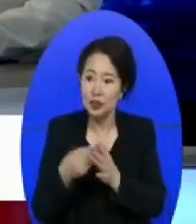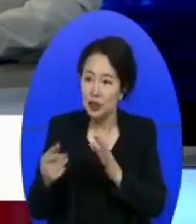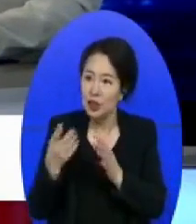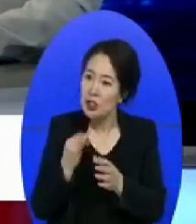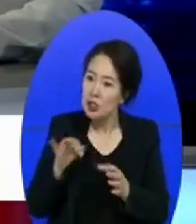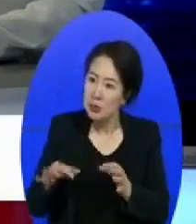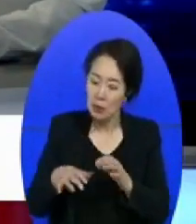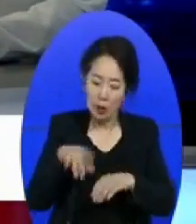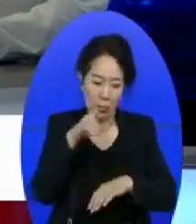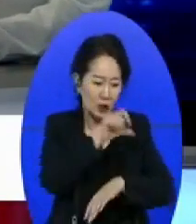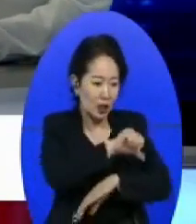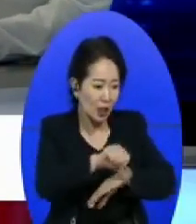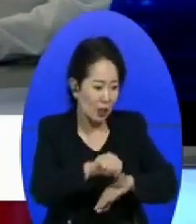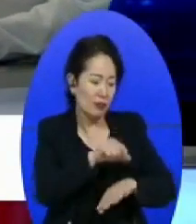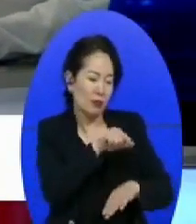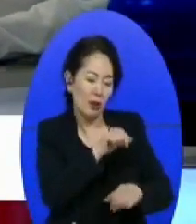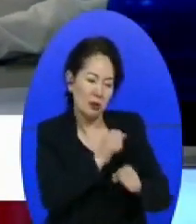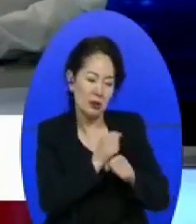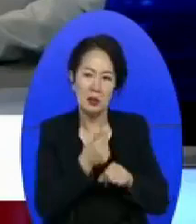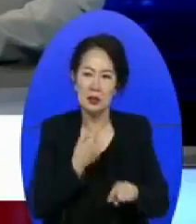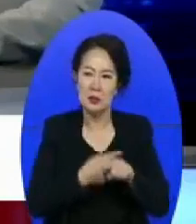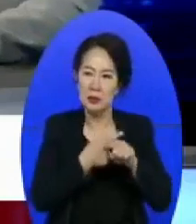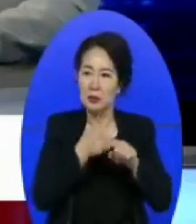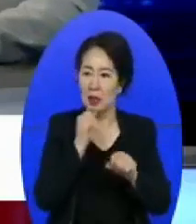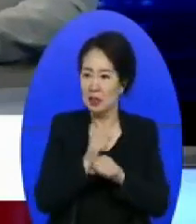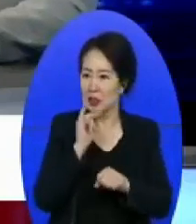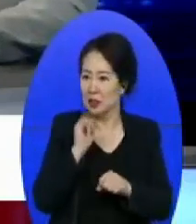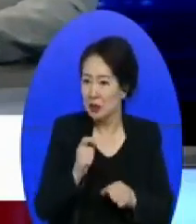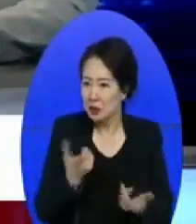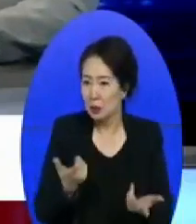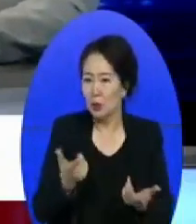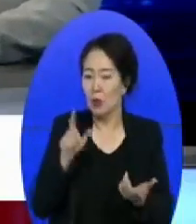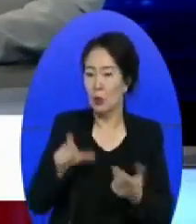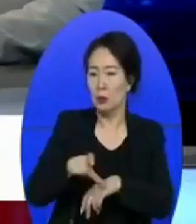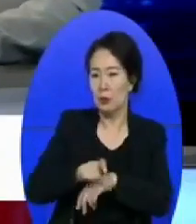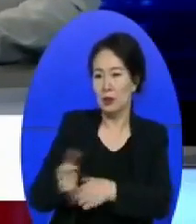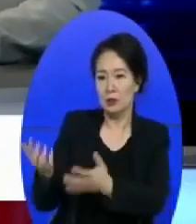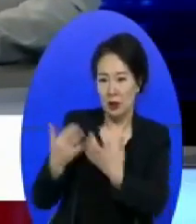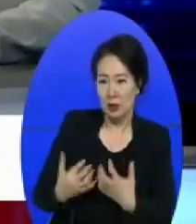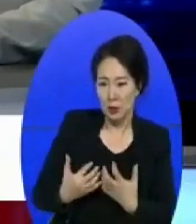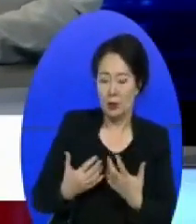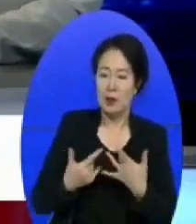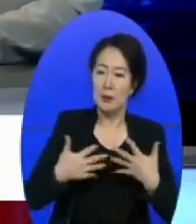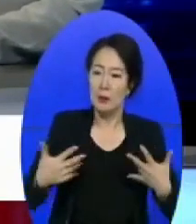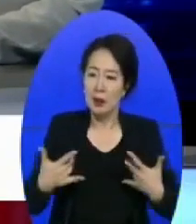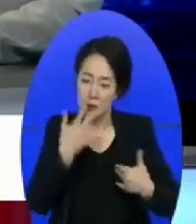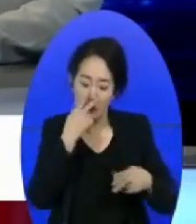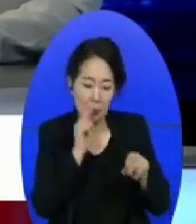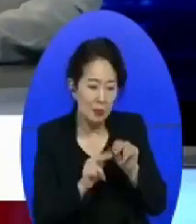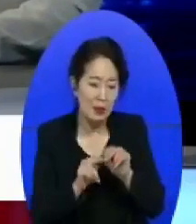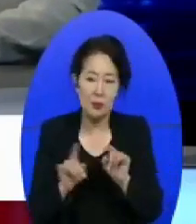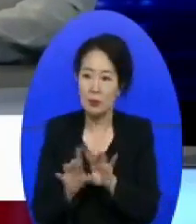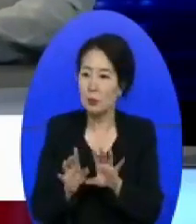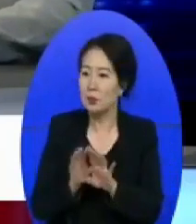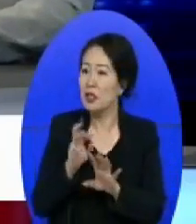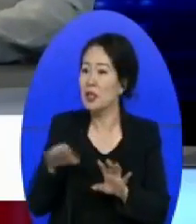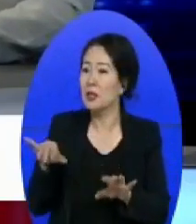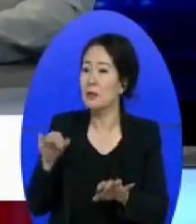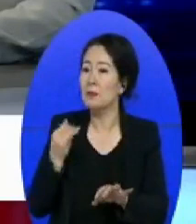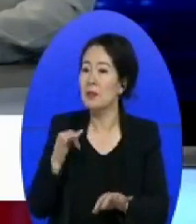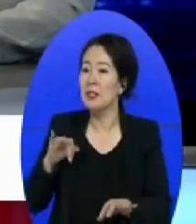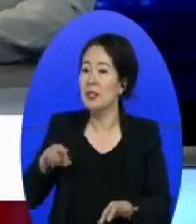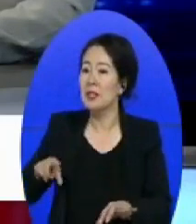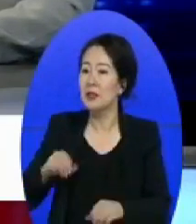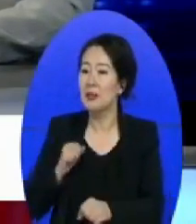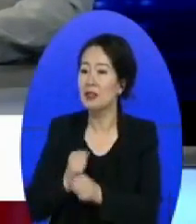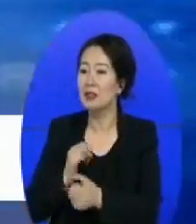бамтар жишээлбэл хүн хүч нэмж байгаа, за, бас хэрэгтэй хэрэгсэл танай төхөөрөмжийг бэлтжиж байгаа гэдэг юм уу, ийм ажиллууд явагдаж